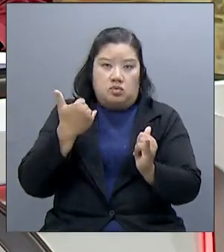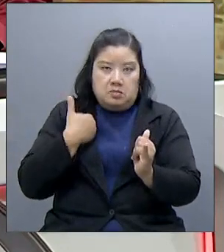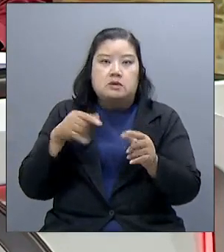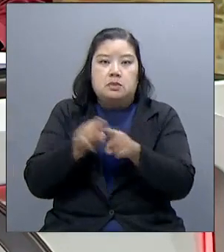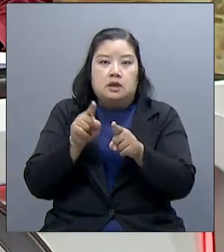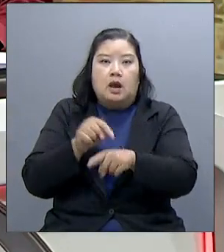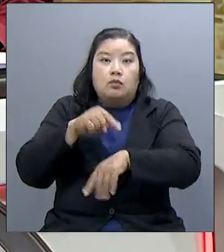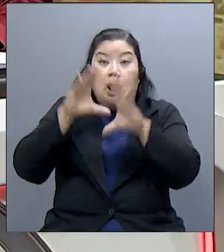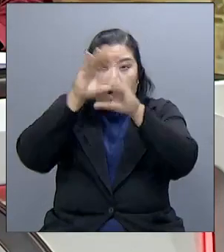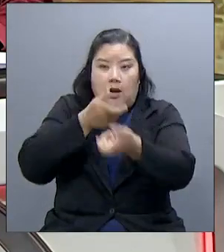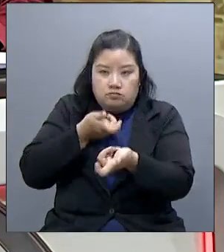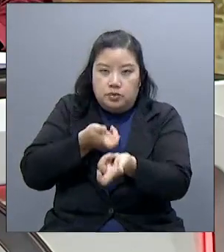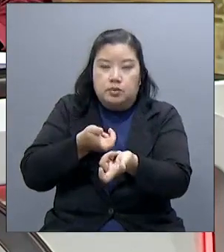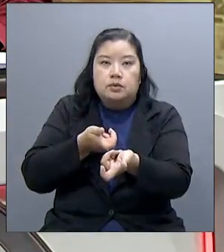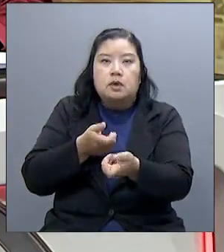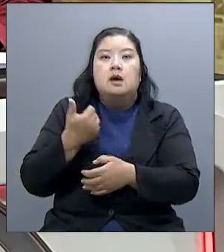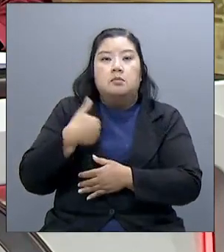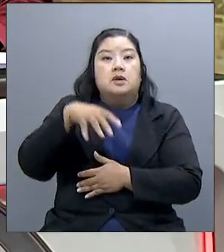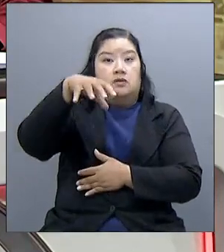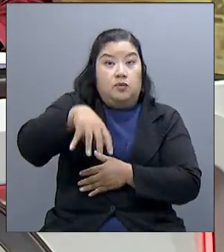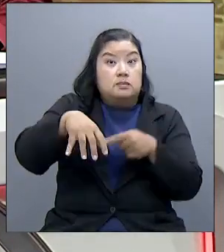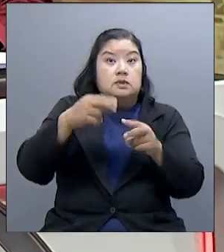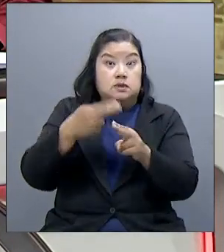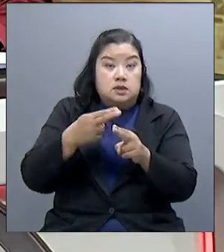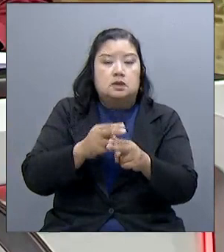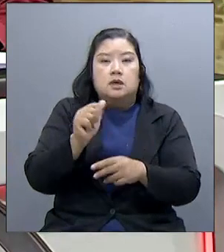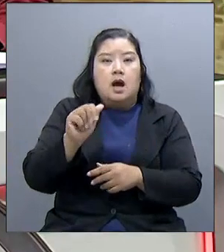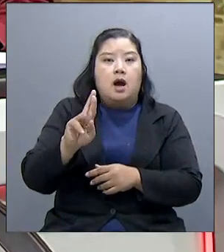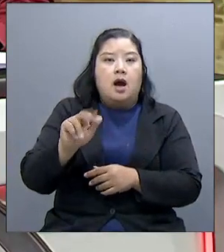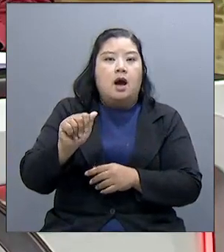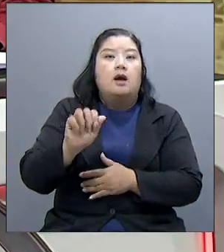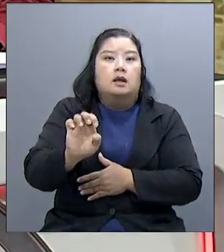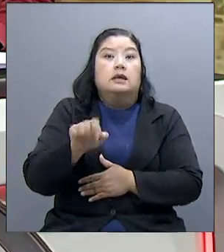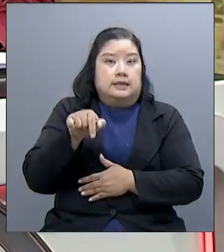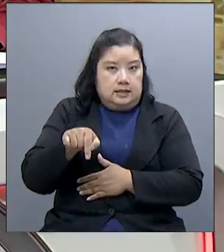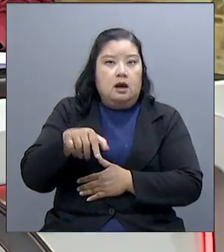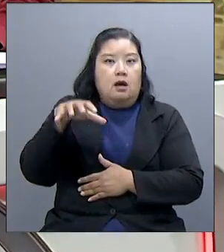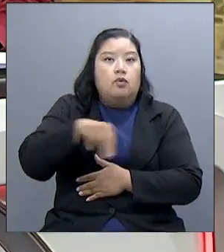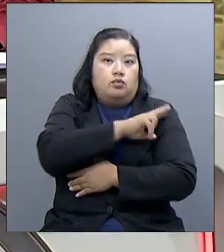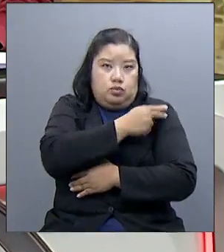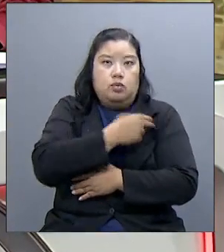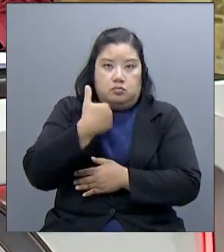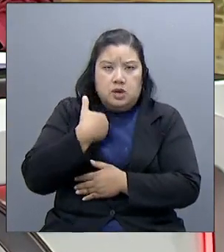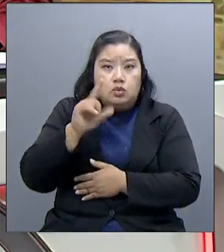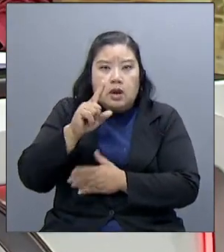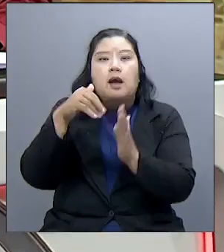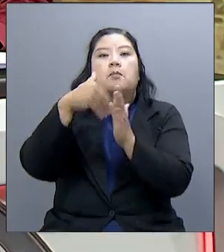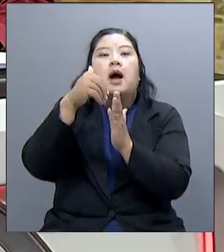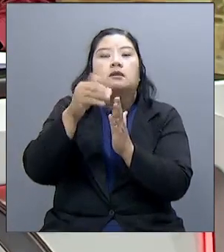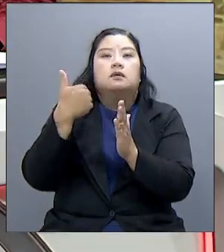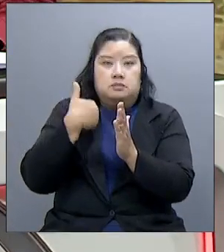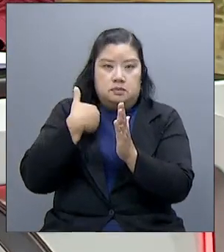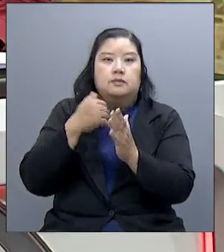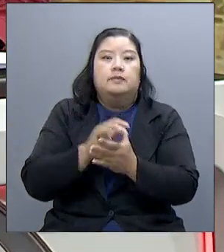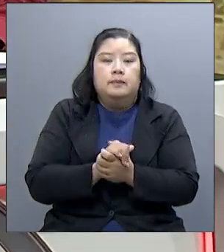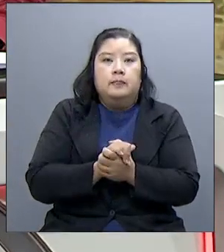ท้องถิ่นโรงพยาบาลอัลอาลีค่ะถูกโจมตีเป็นแห่งล่าสุดในด้านต่อเหนือของทางกาซานะคะพร้